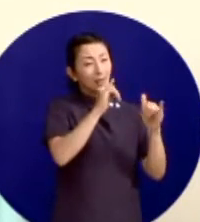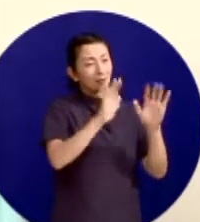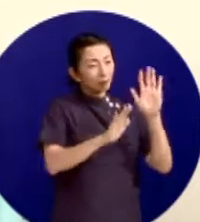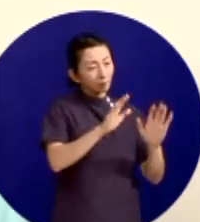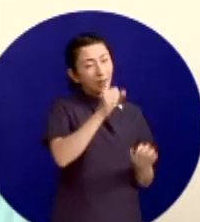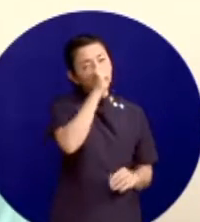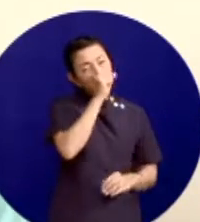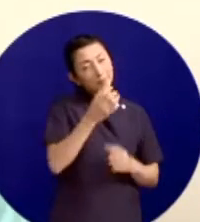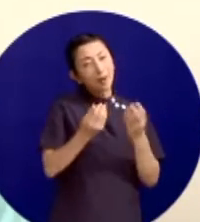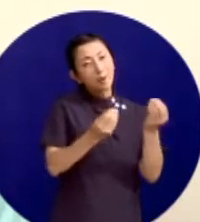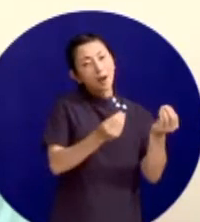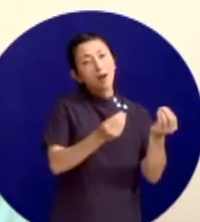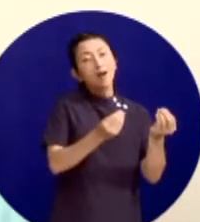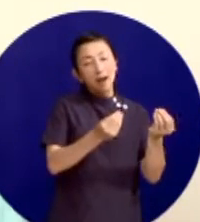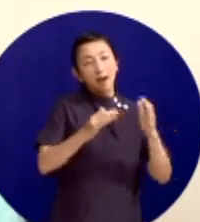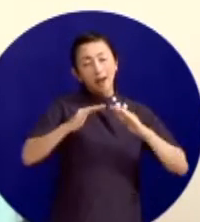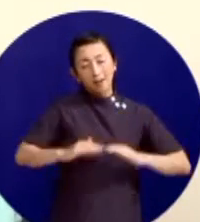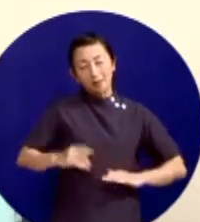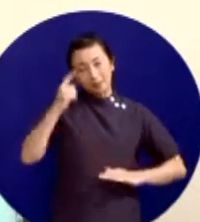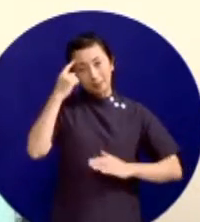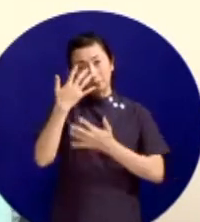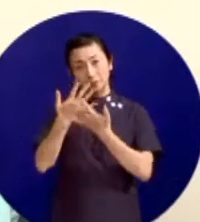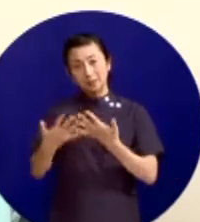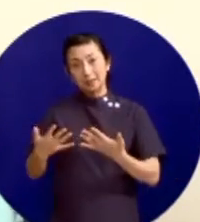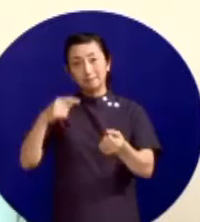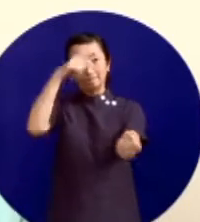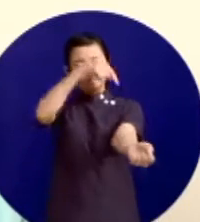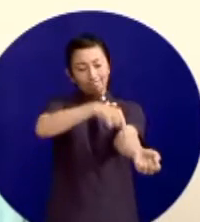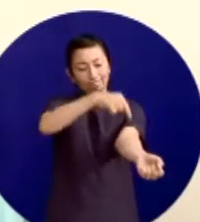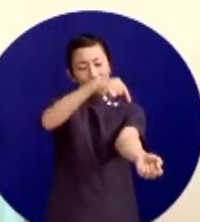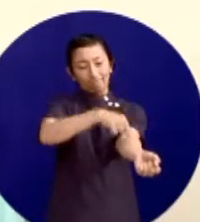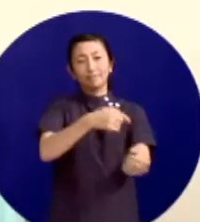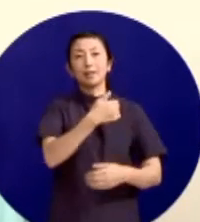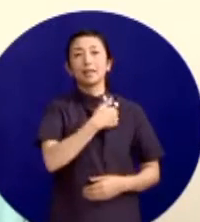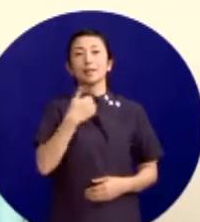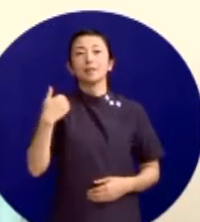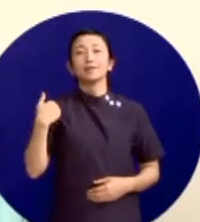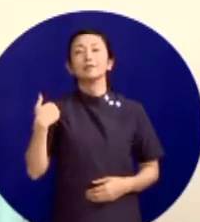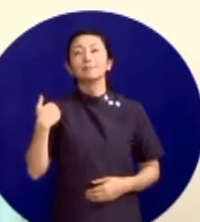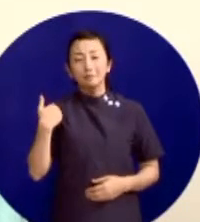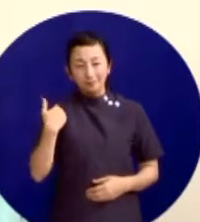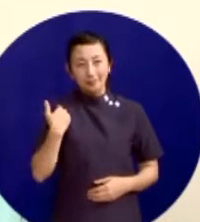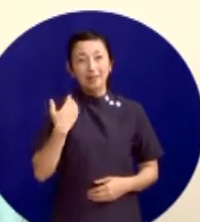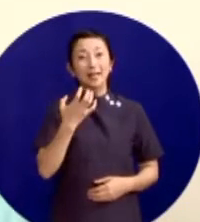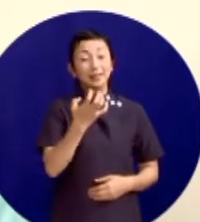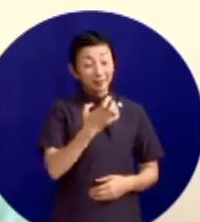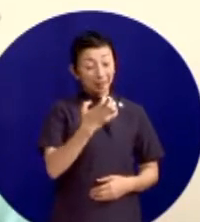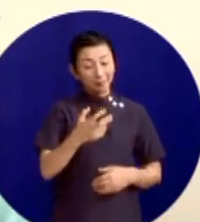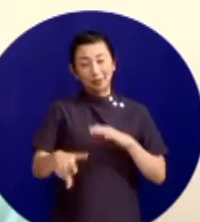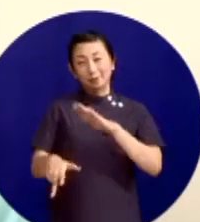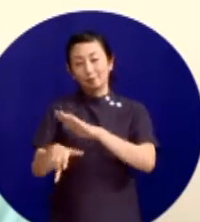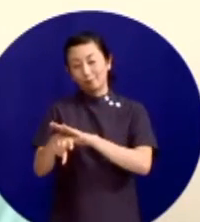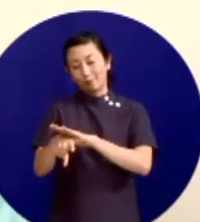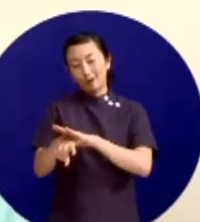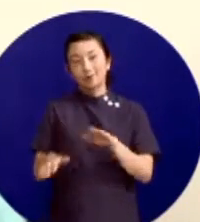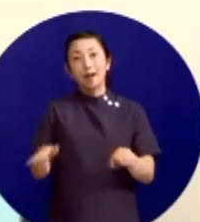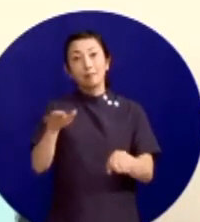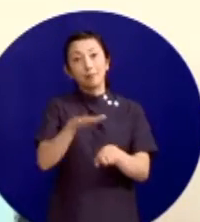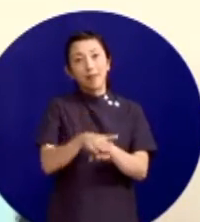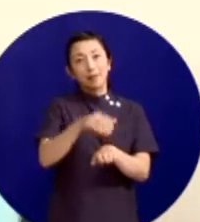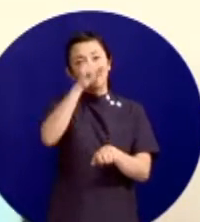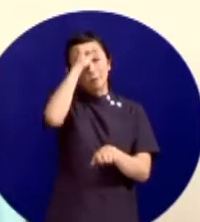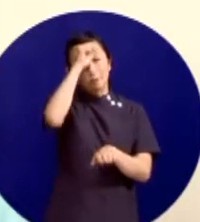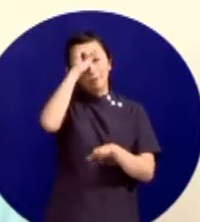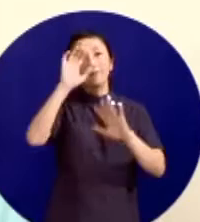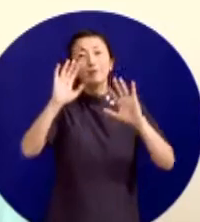払って安全な麻酔を行うことで、痛みやストレスから患者さんを守り、合併症、偶発症を予防するように心が